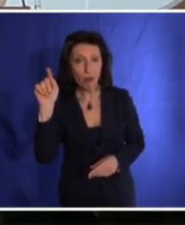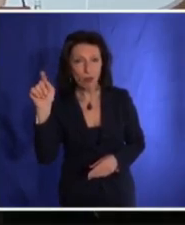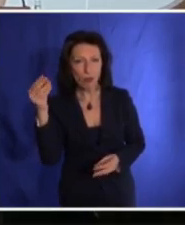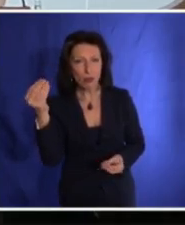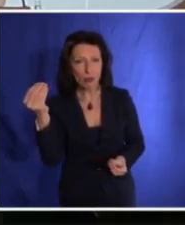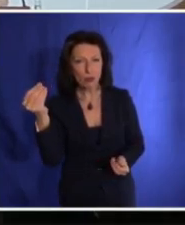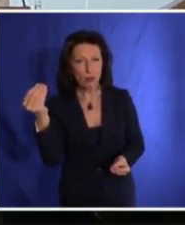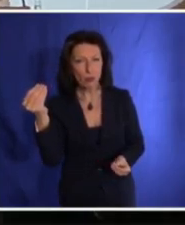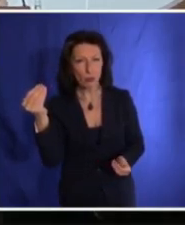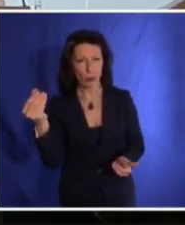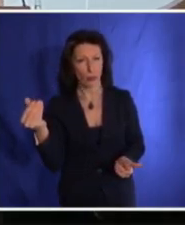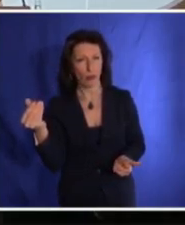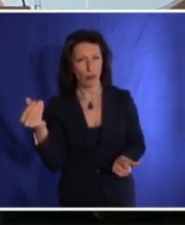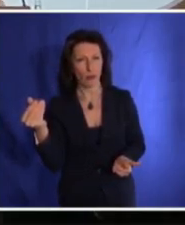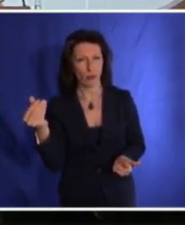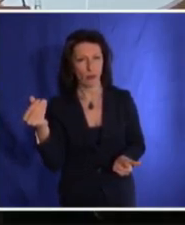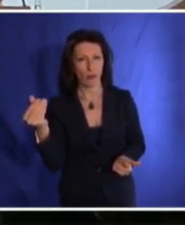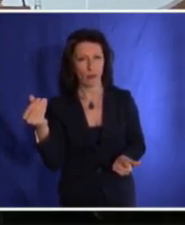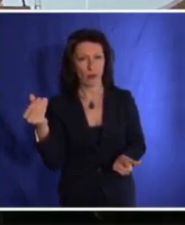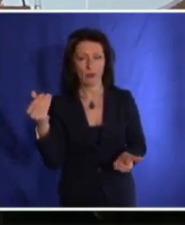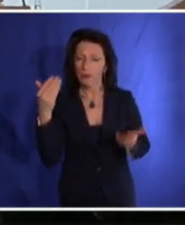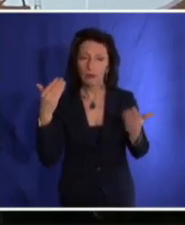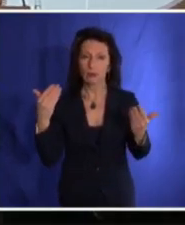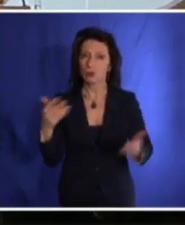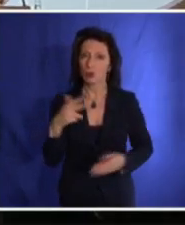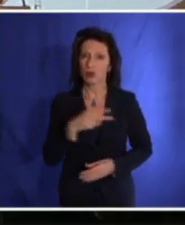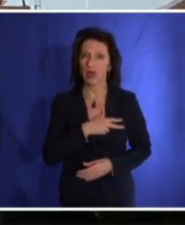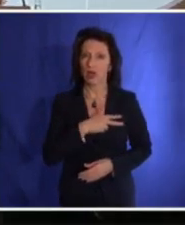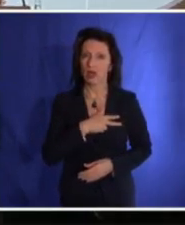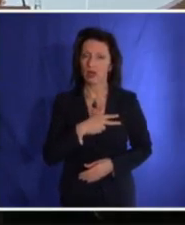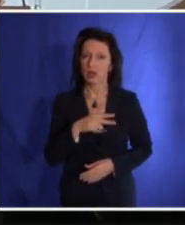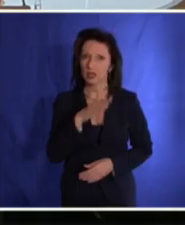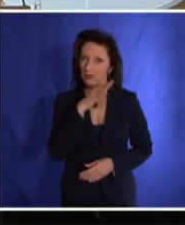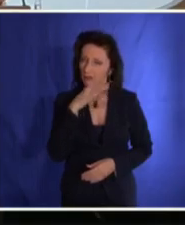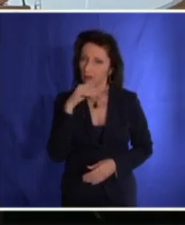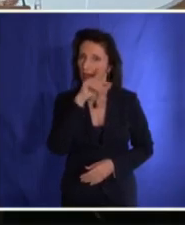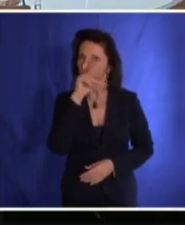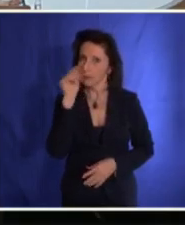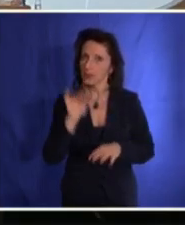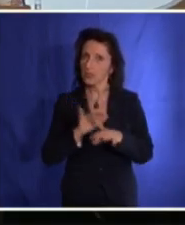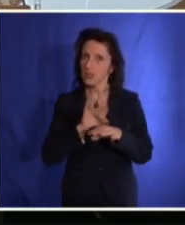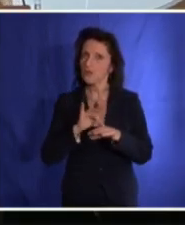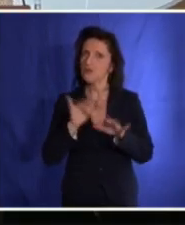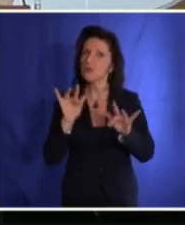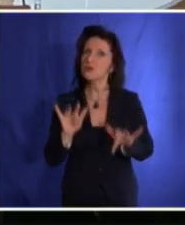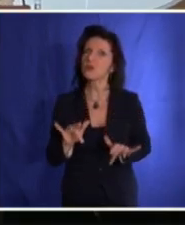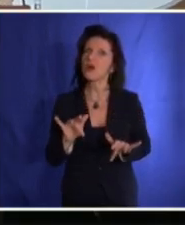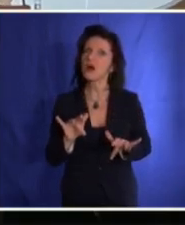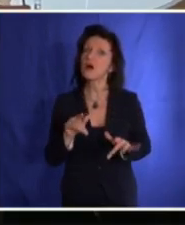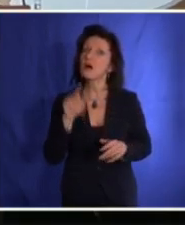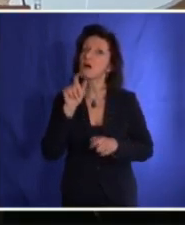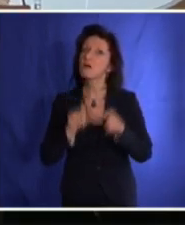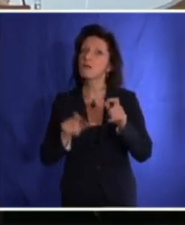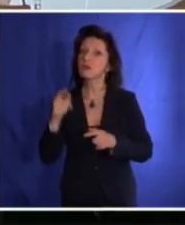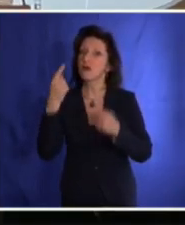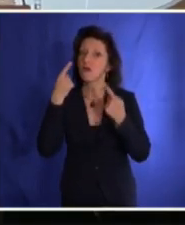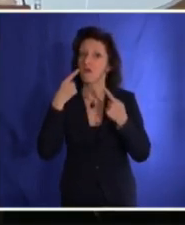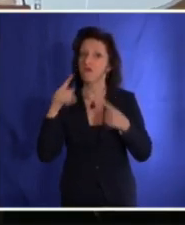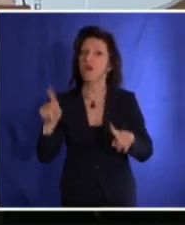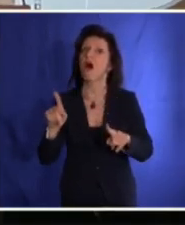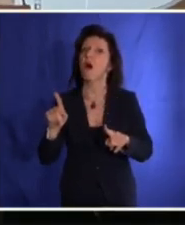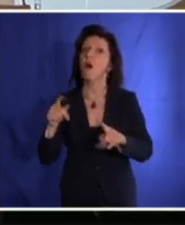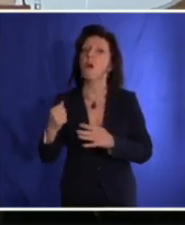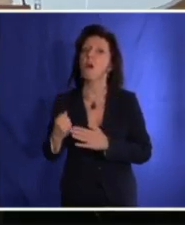Gefühl und es ist einfach Realität, dass viele das Gefühl haben, dass den Faulen unter die Arme gegriffen